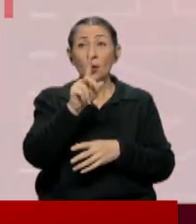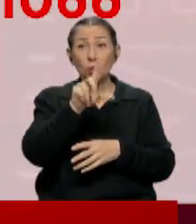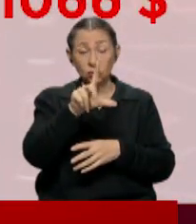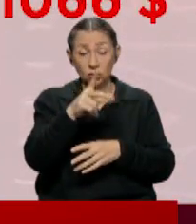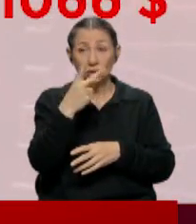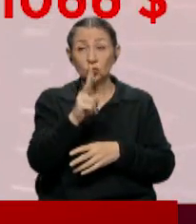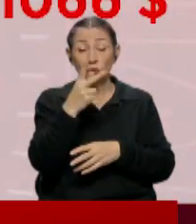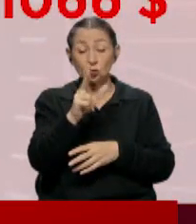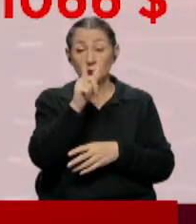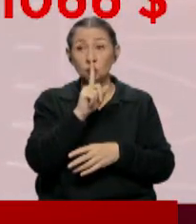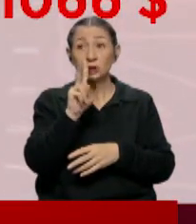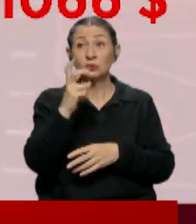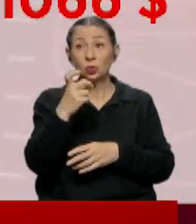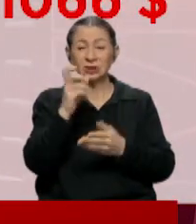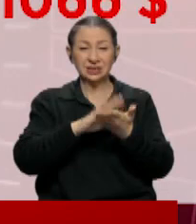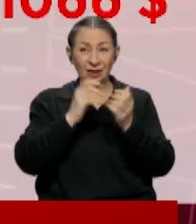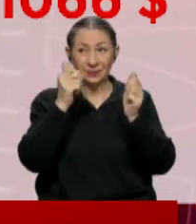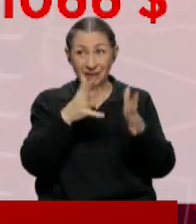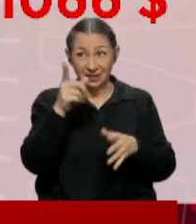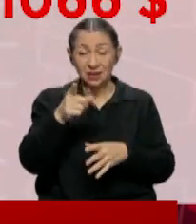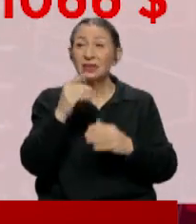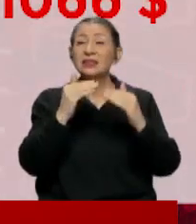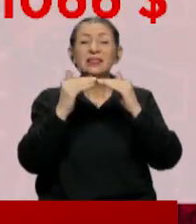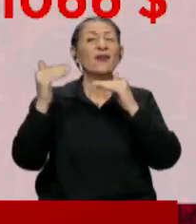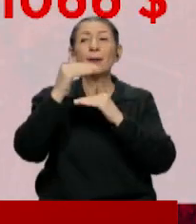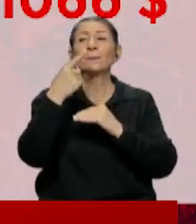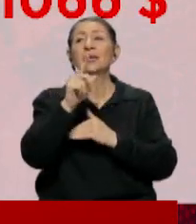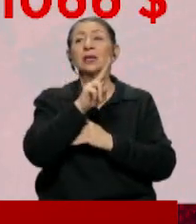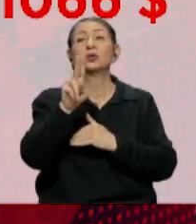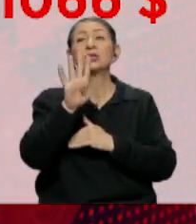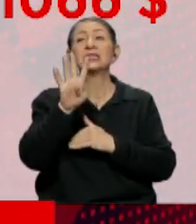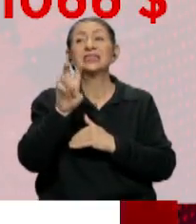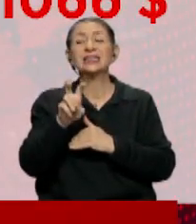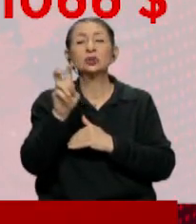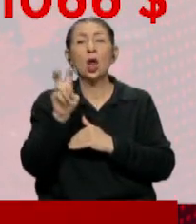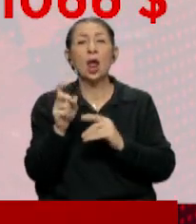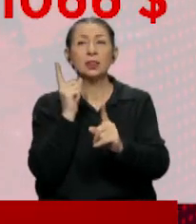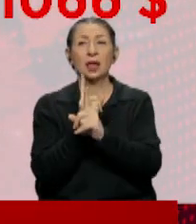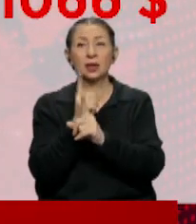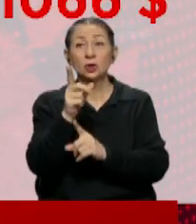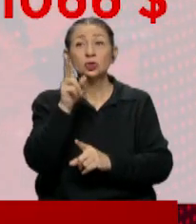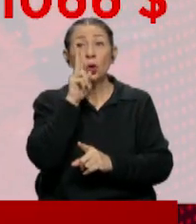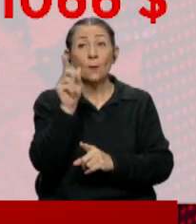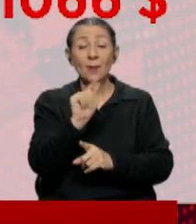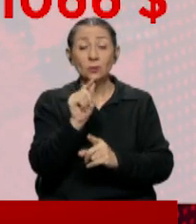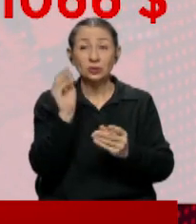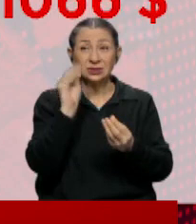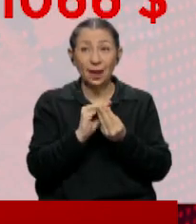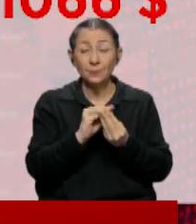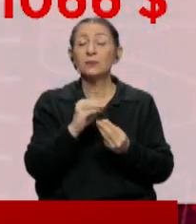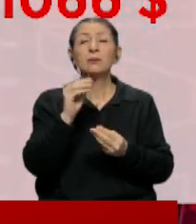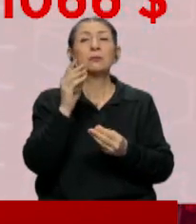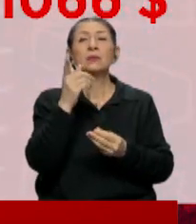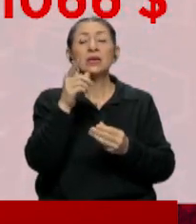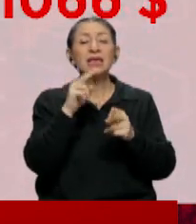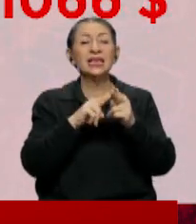2013'te 3.129 liralık kıdem tazminatı tavanı 1.748 dolara denk geliyordu. Son memur zammıyla kıdem